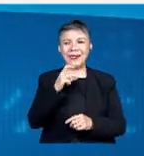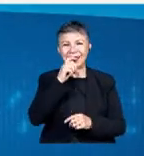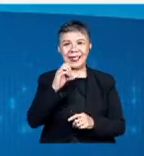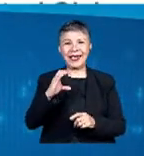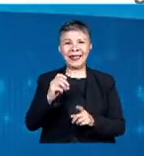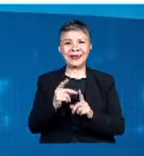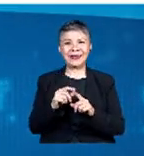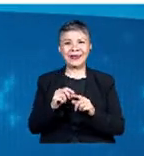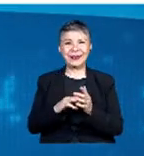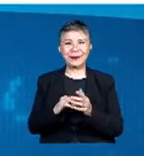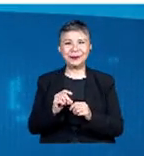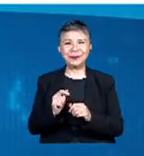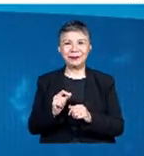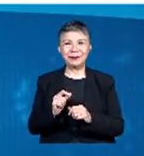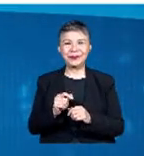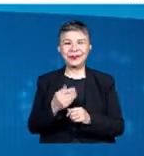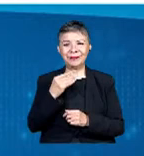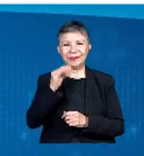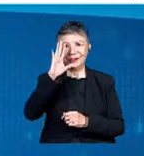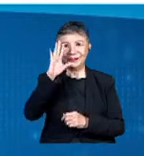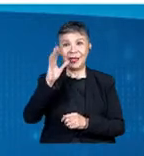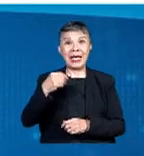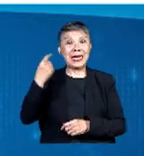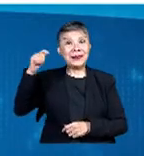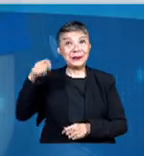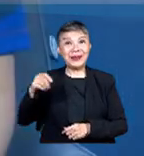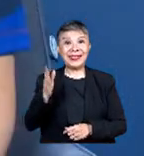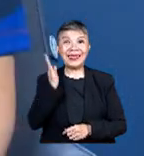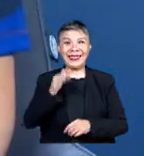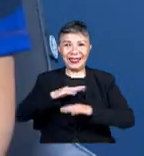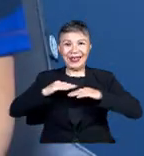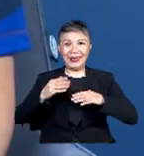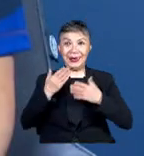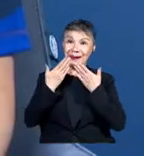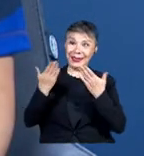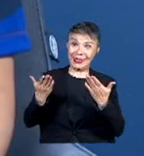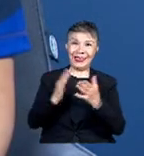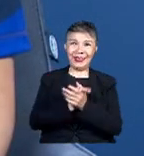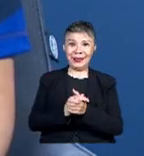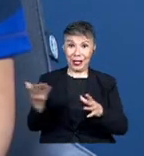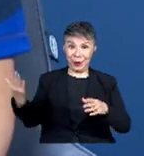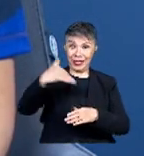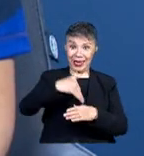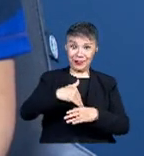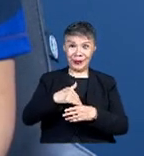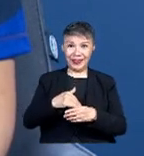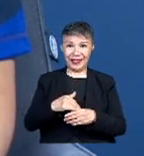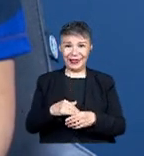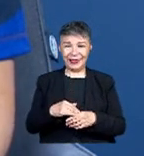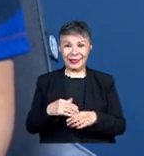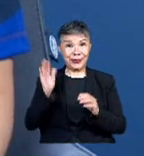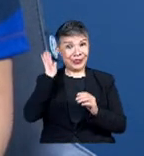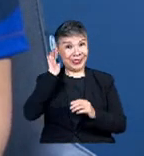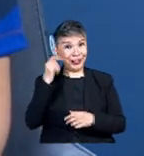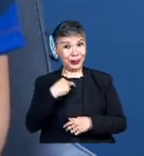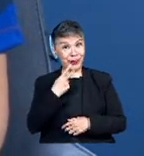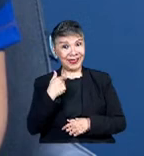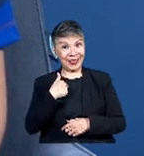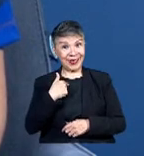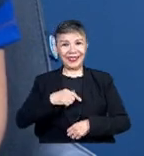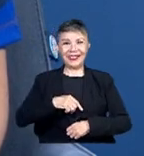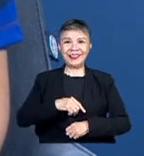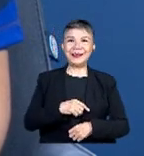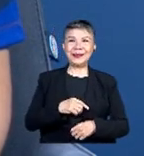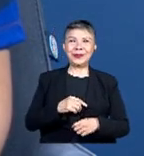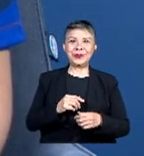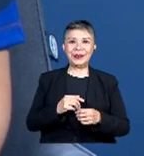Chandra. Selamat siang. Pak Menteri, apakah sudah bergabung dan juga sudah mendengar suara saya?